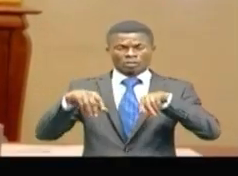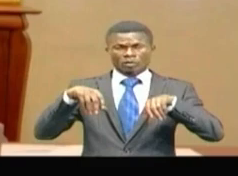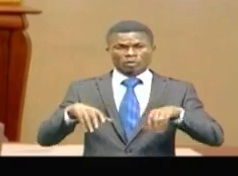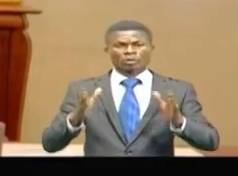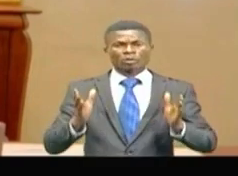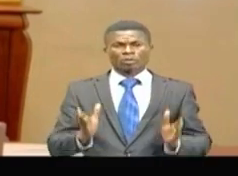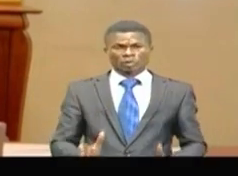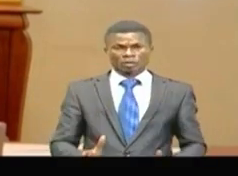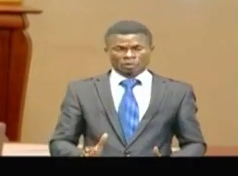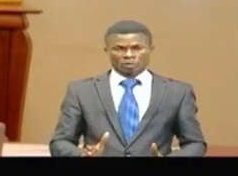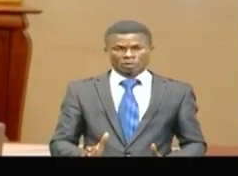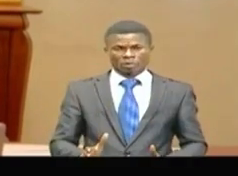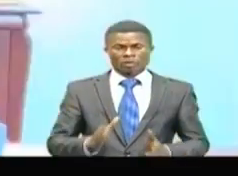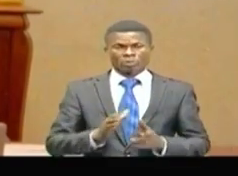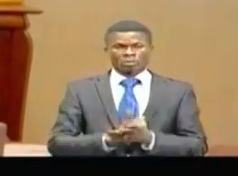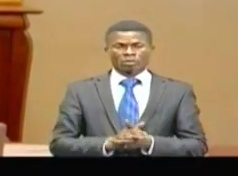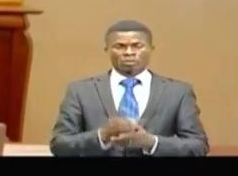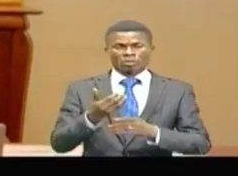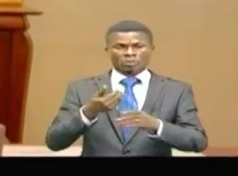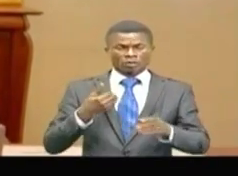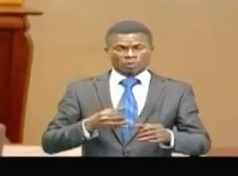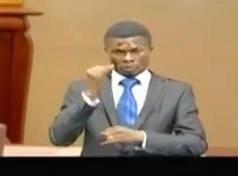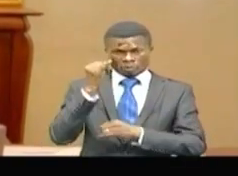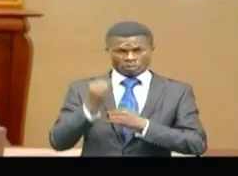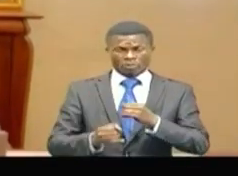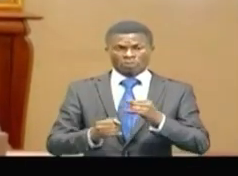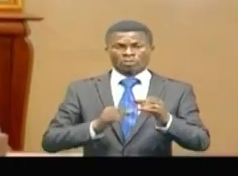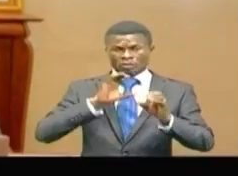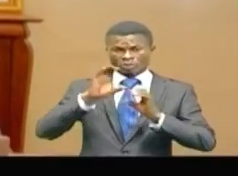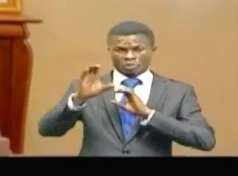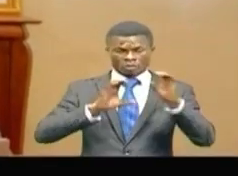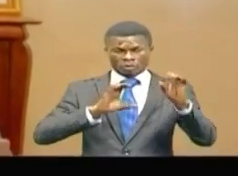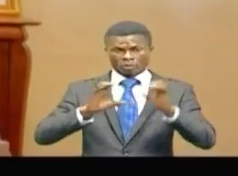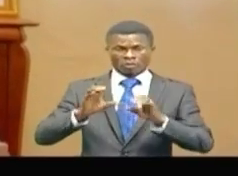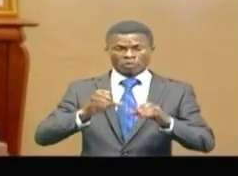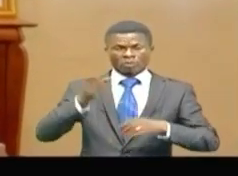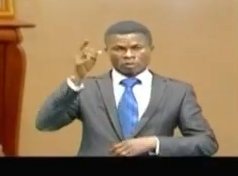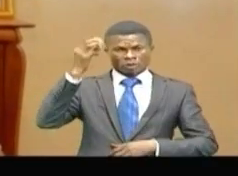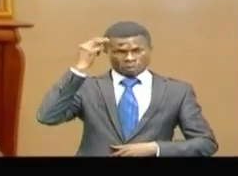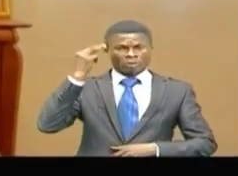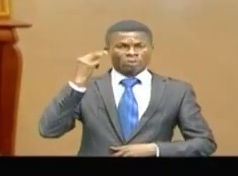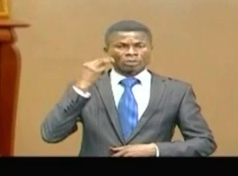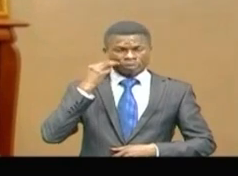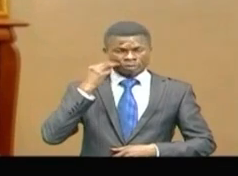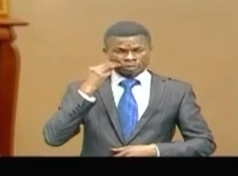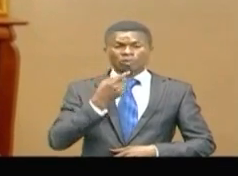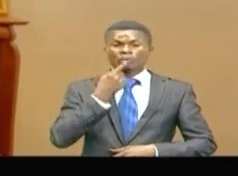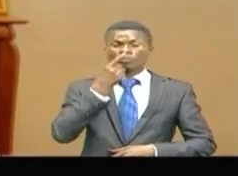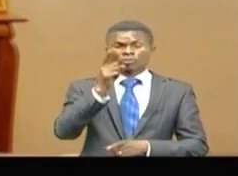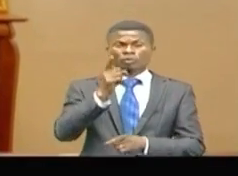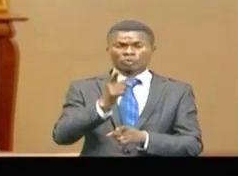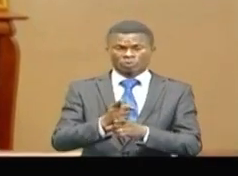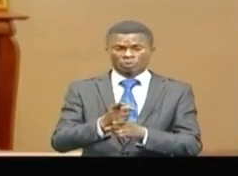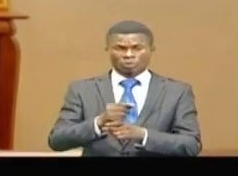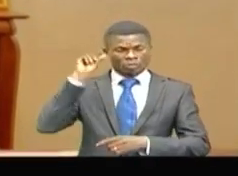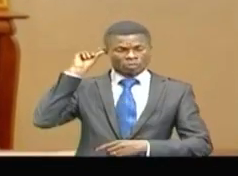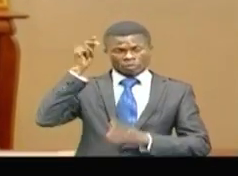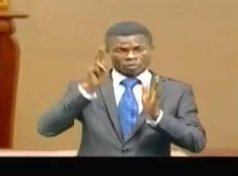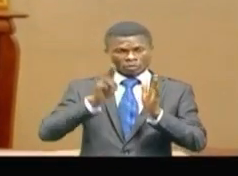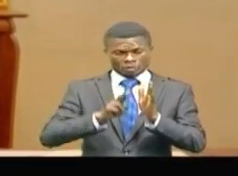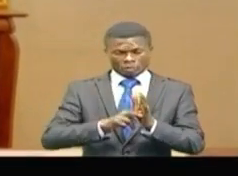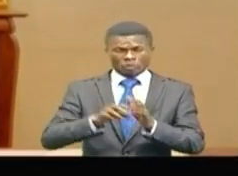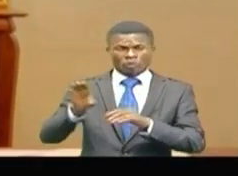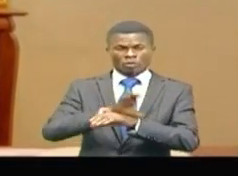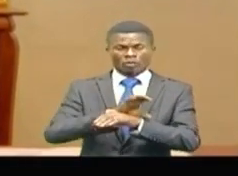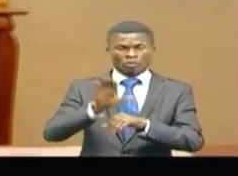congolaise. Avant de clore sa communication, le Premier ministre a précisé que le gouvernement reste préoccupé